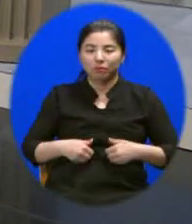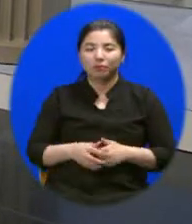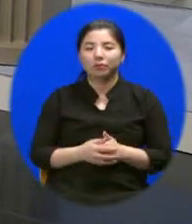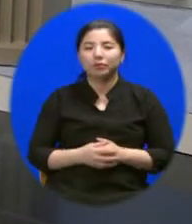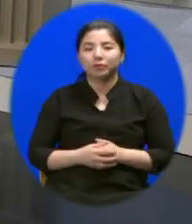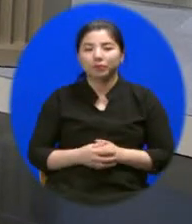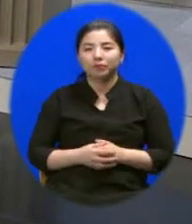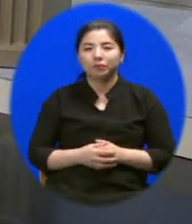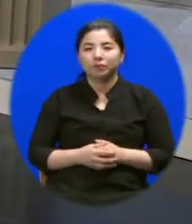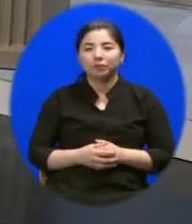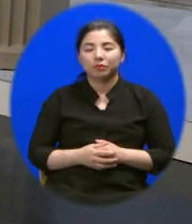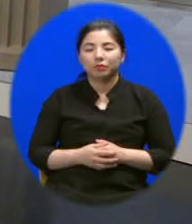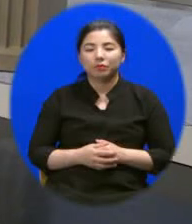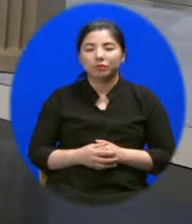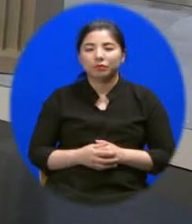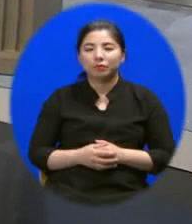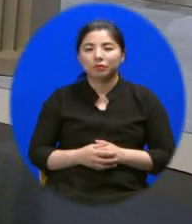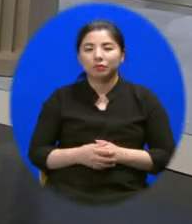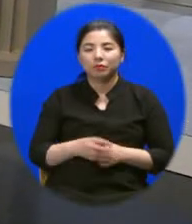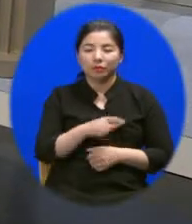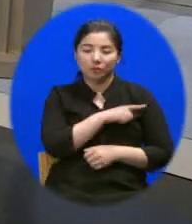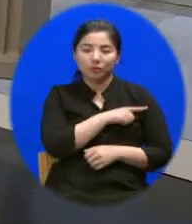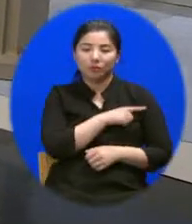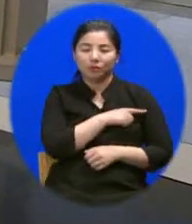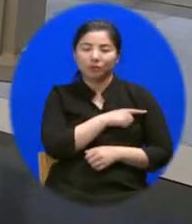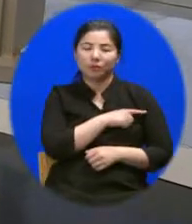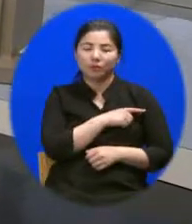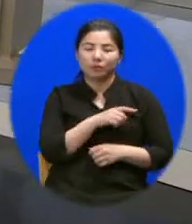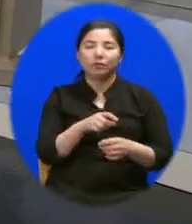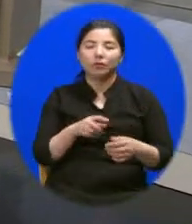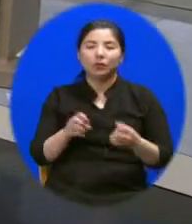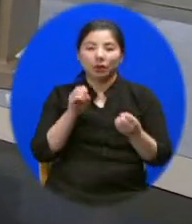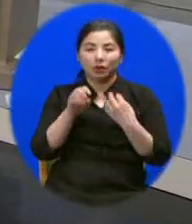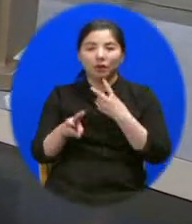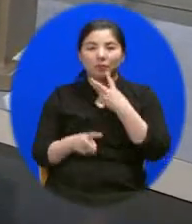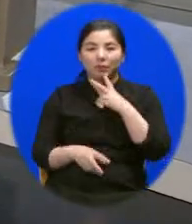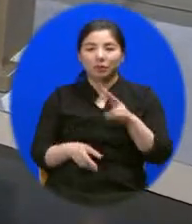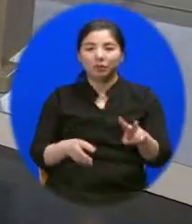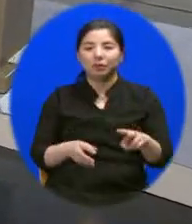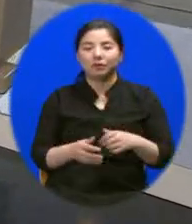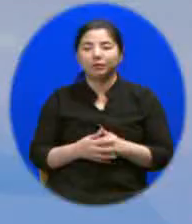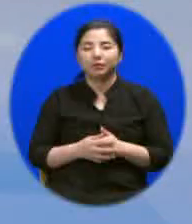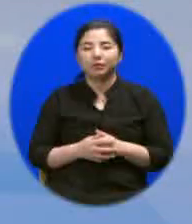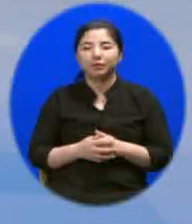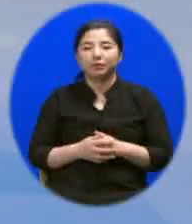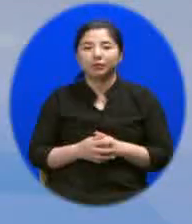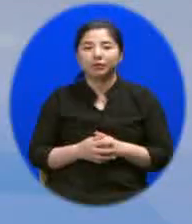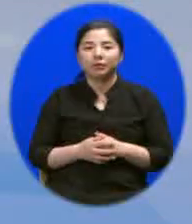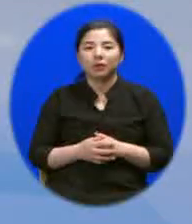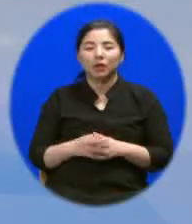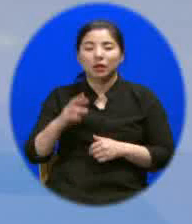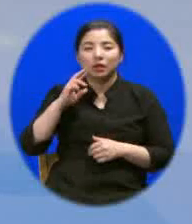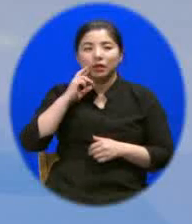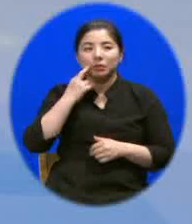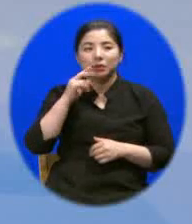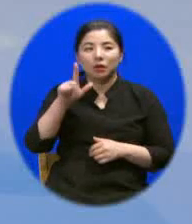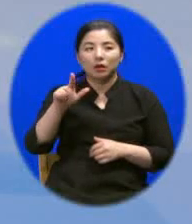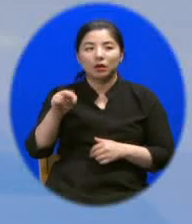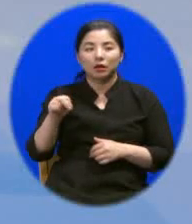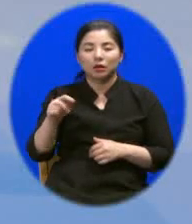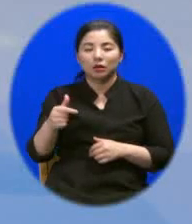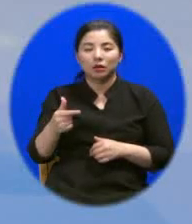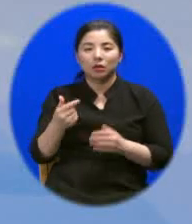4 자 다음은 2부 손 후보 순서 미라 역시 답변 시간을 2분 드립니다 4 음성의 렌지